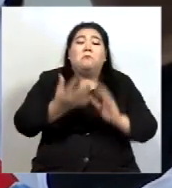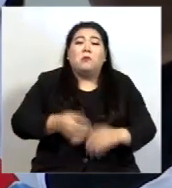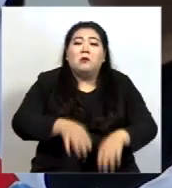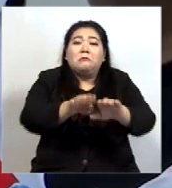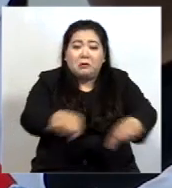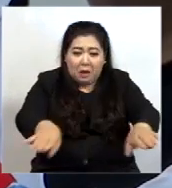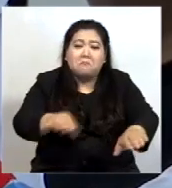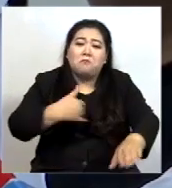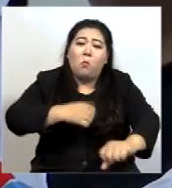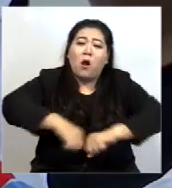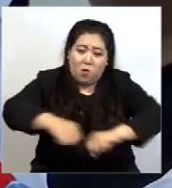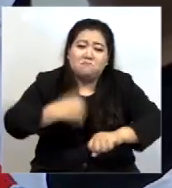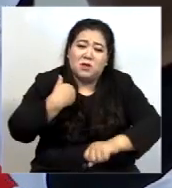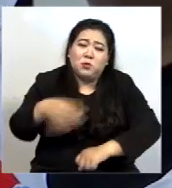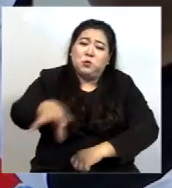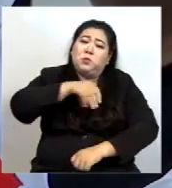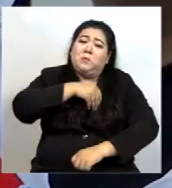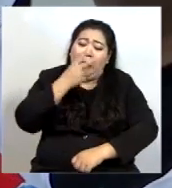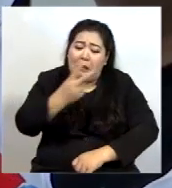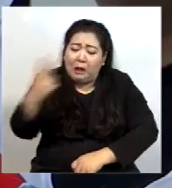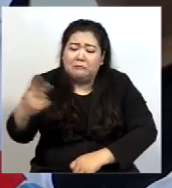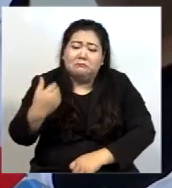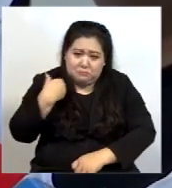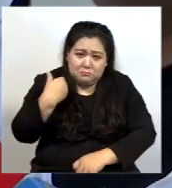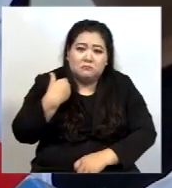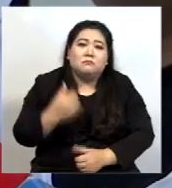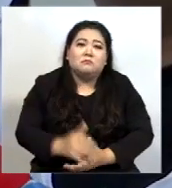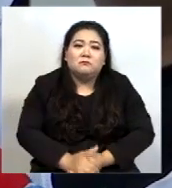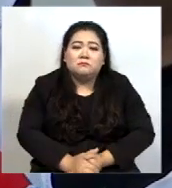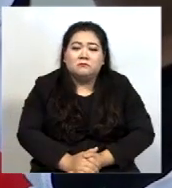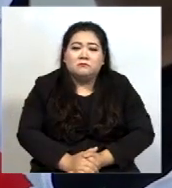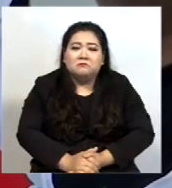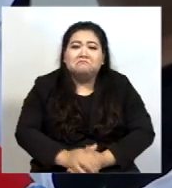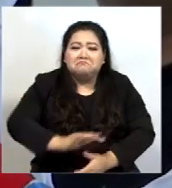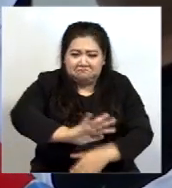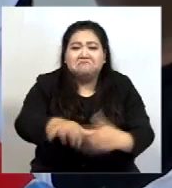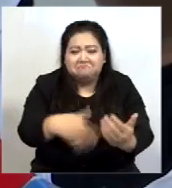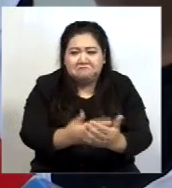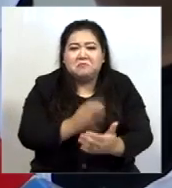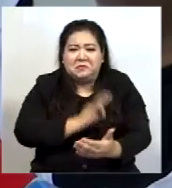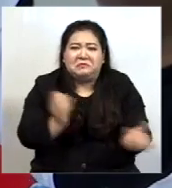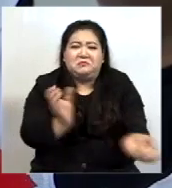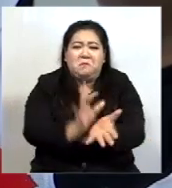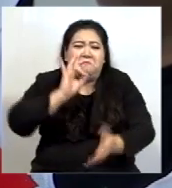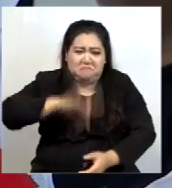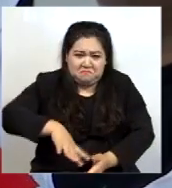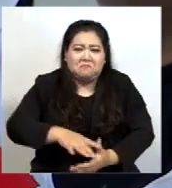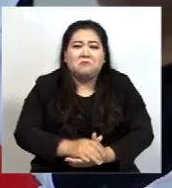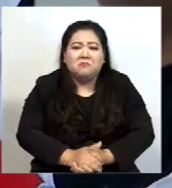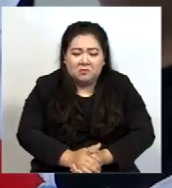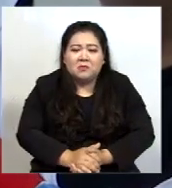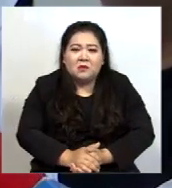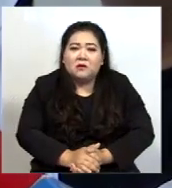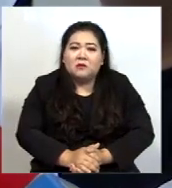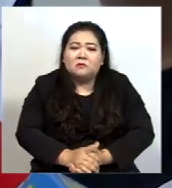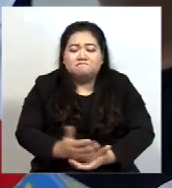พบว่ามีเด็กและวัยรุ่นนะครับที่อยู่ในเหตุการณ์ด้วยนะฮะที่น่าจะมีผลกระทบทางจิตใจรุนแรงนะครับเราก็จะเข้าไปดู